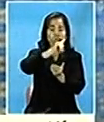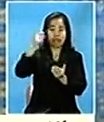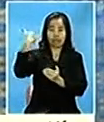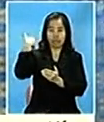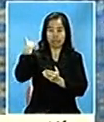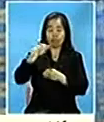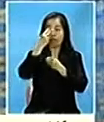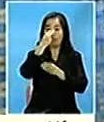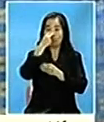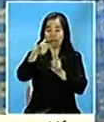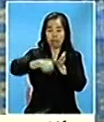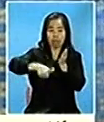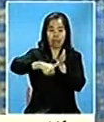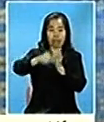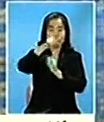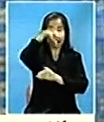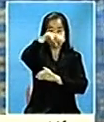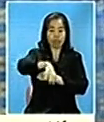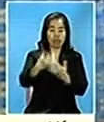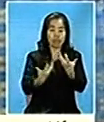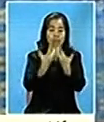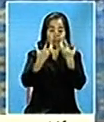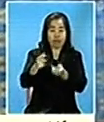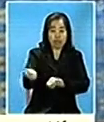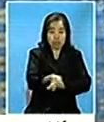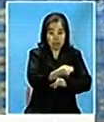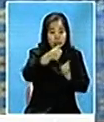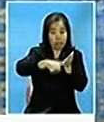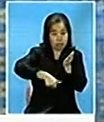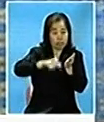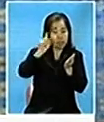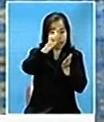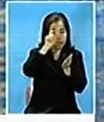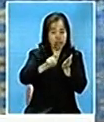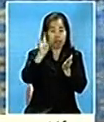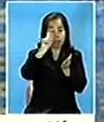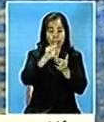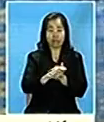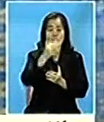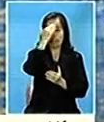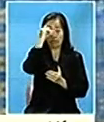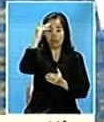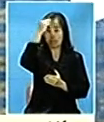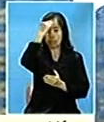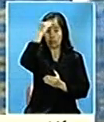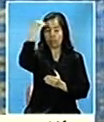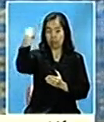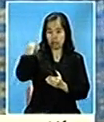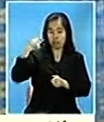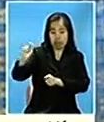ไปดูเลยครับว่าภาษีสนามกอล์ฟเนี่ยมันเหมาะสมหรือยังเพราะญี่ปุ่นเข้ามาไทยตี